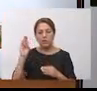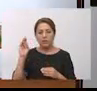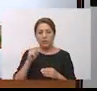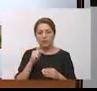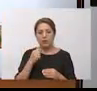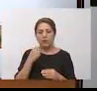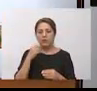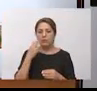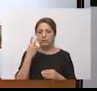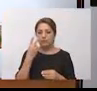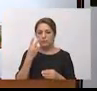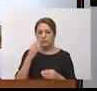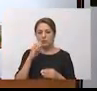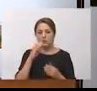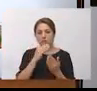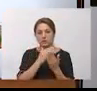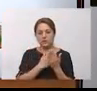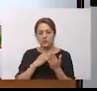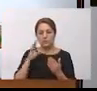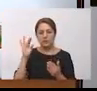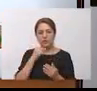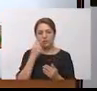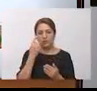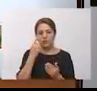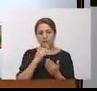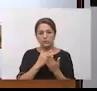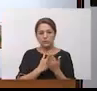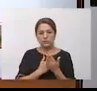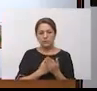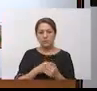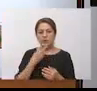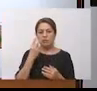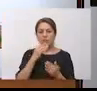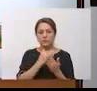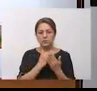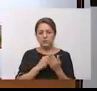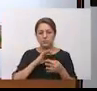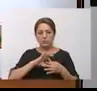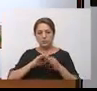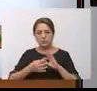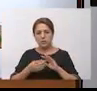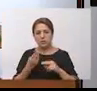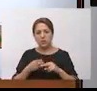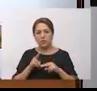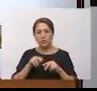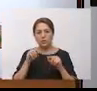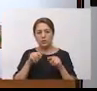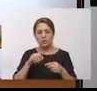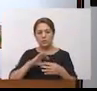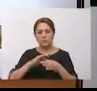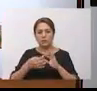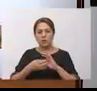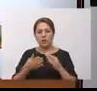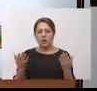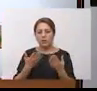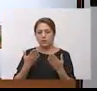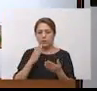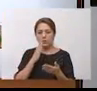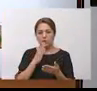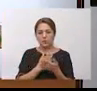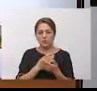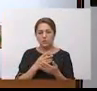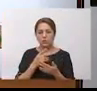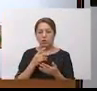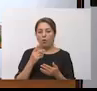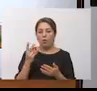двусоставные и односоставные. Двусоставные предложения – это такие предложения, которые содержат в себе оба